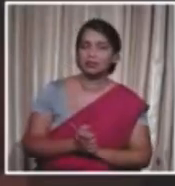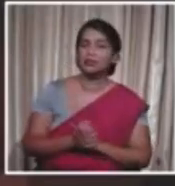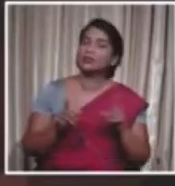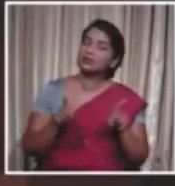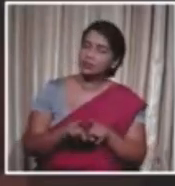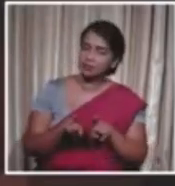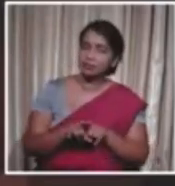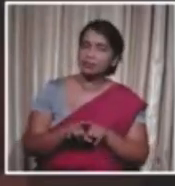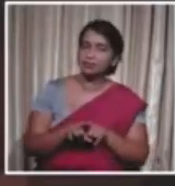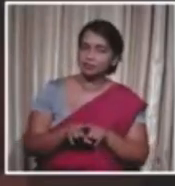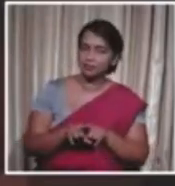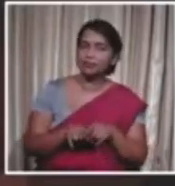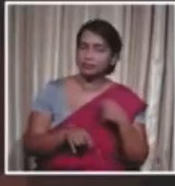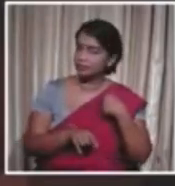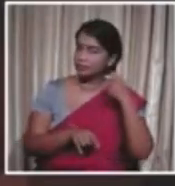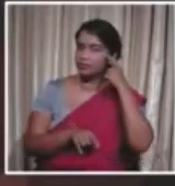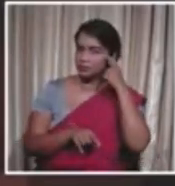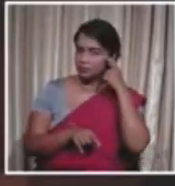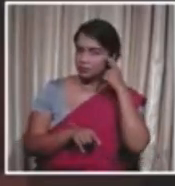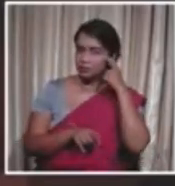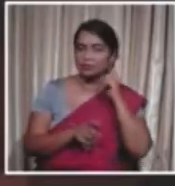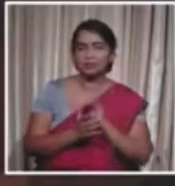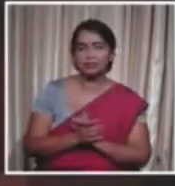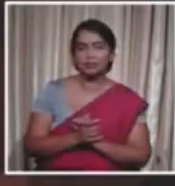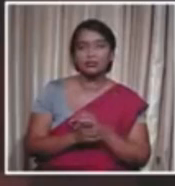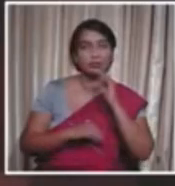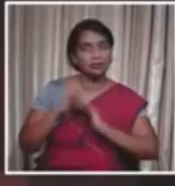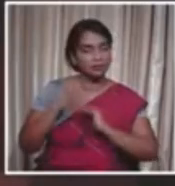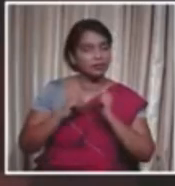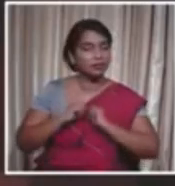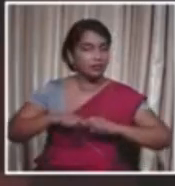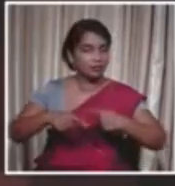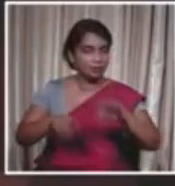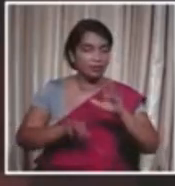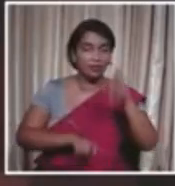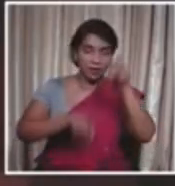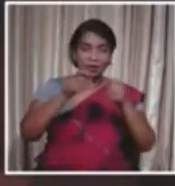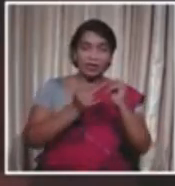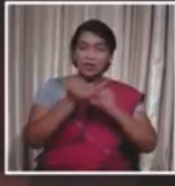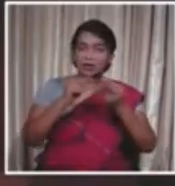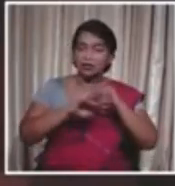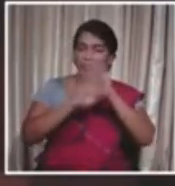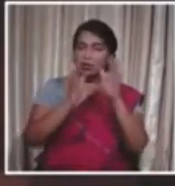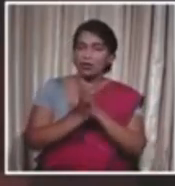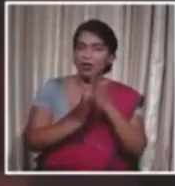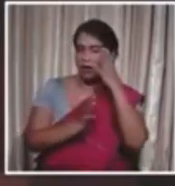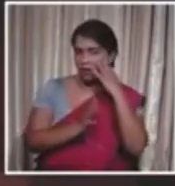වගේම මං හිතන්නේ මේ ක්‍රියාවලිය ක්‍රියාත්මක කරපු නිලධාරීන් බොහෝ දෙනෙකුට අමතක